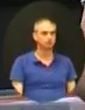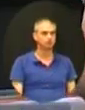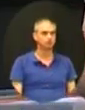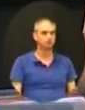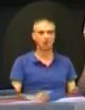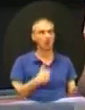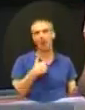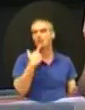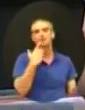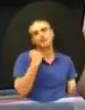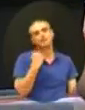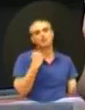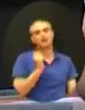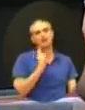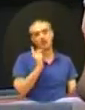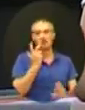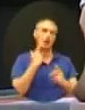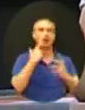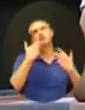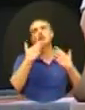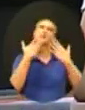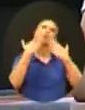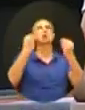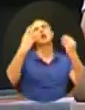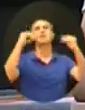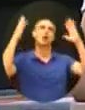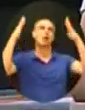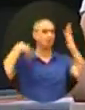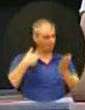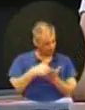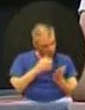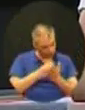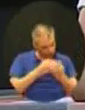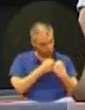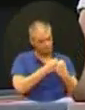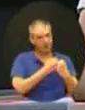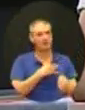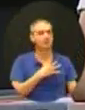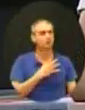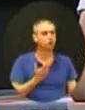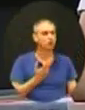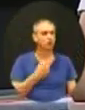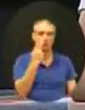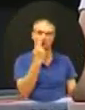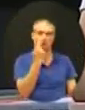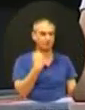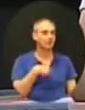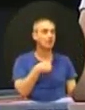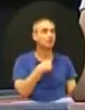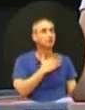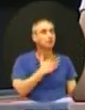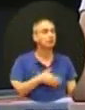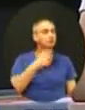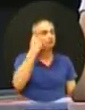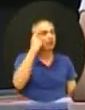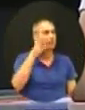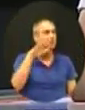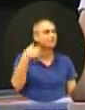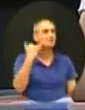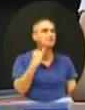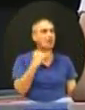לא נתאפק ולא נגמור גלל על זה ונמשיך במאבק. כי כמובן שאנחנו רוצים לדעת מה